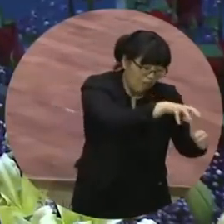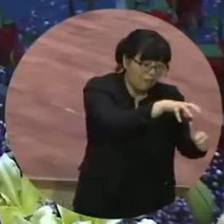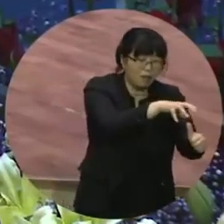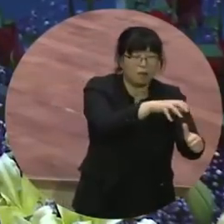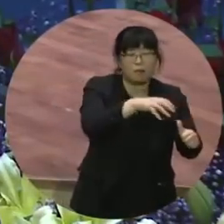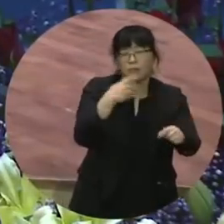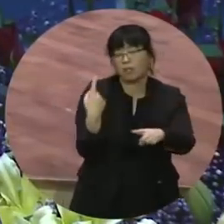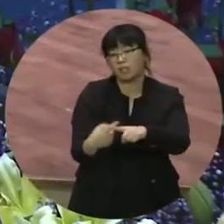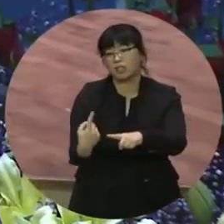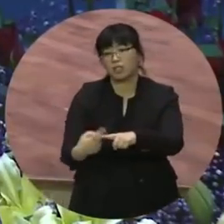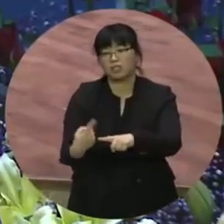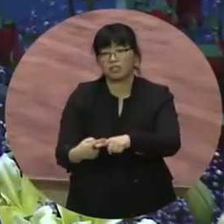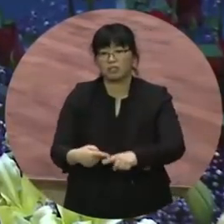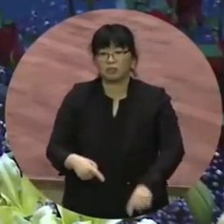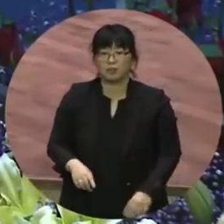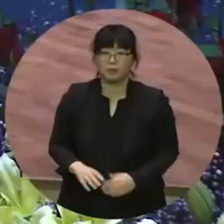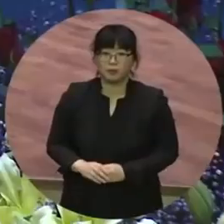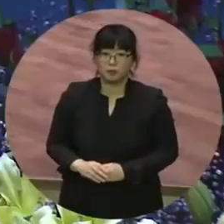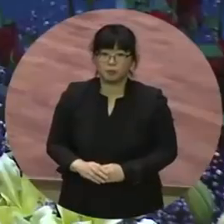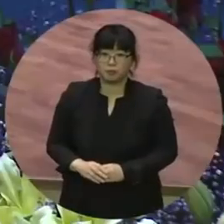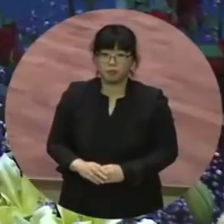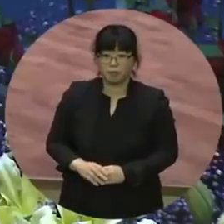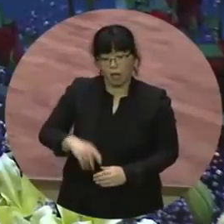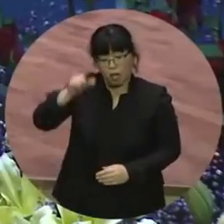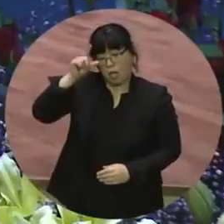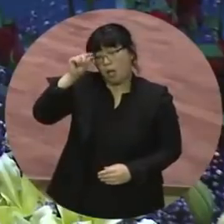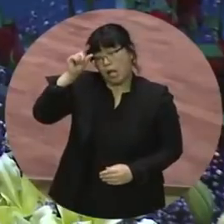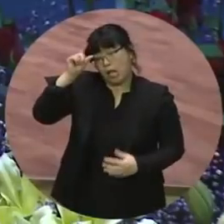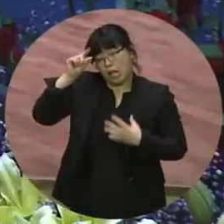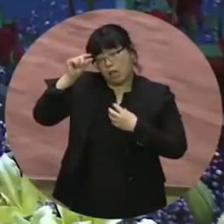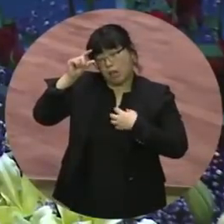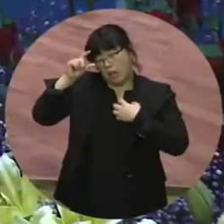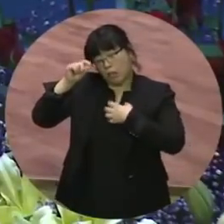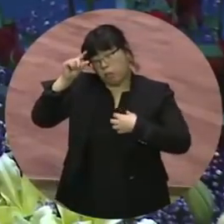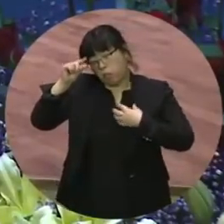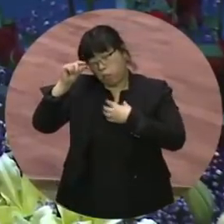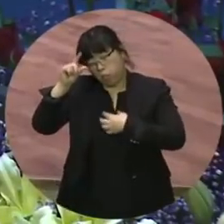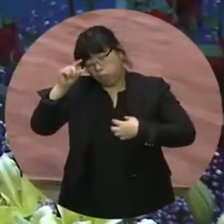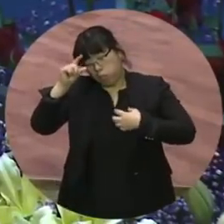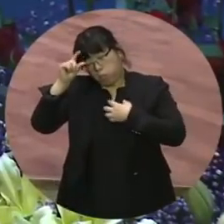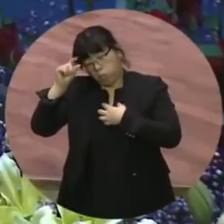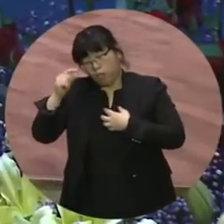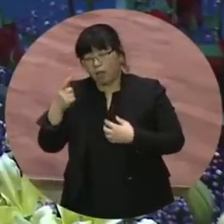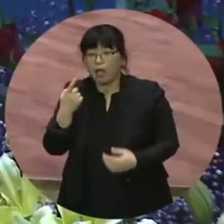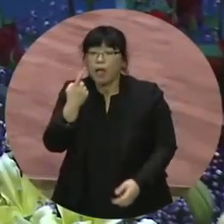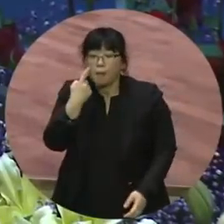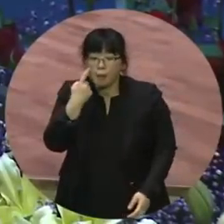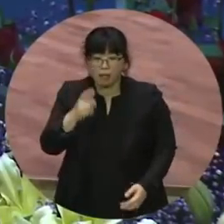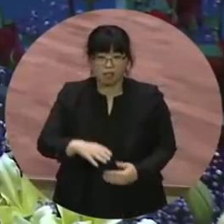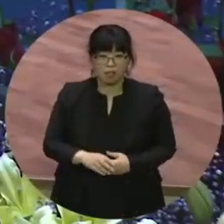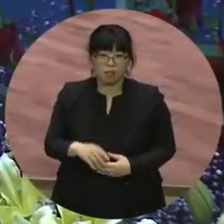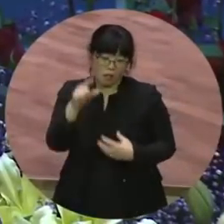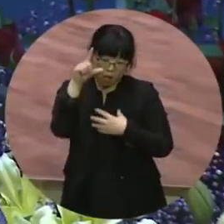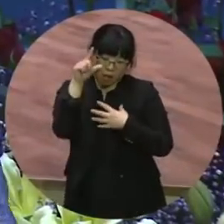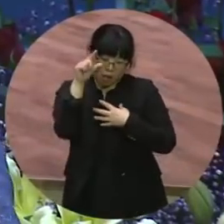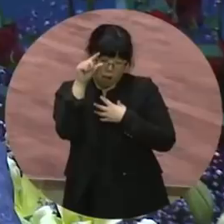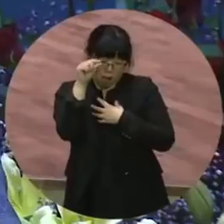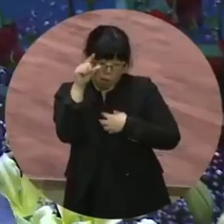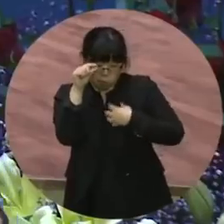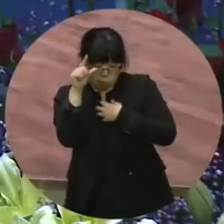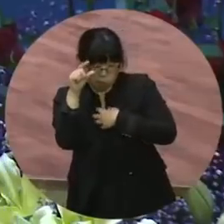밤새도록 걱정 염려하면 그냥 와요. 병이 온다고요. 그 시안하죠. 건강한